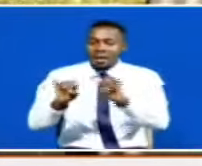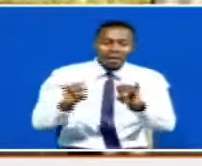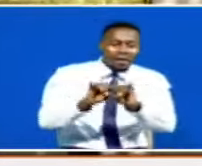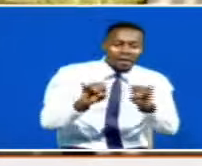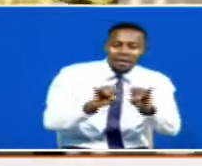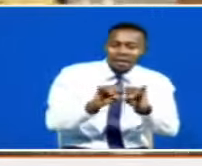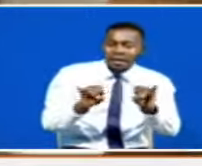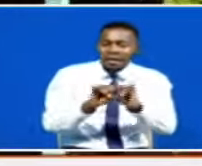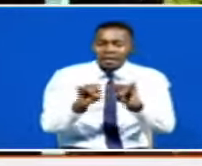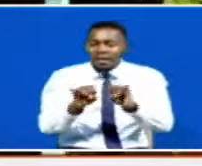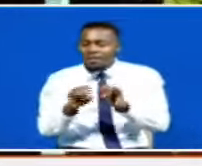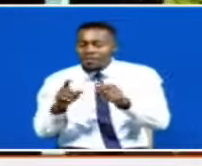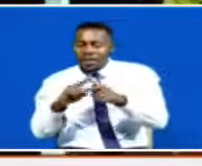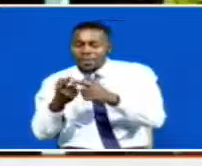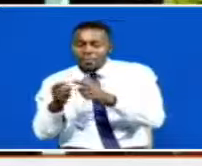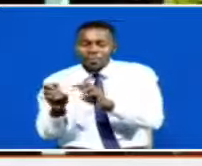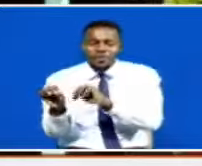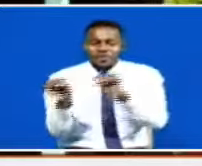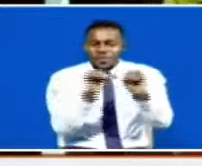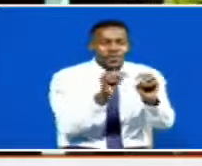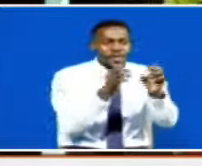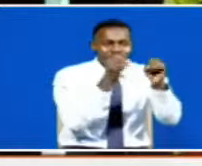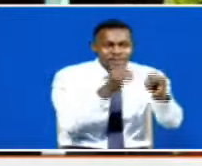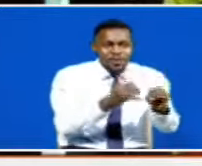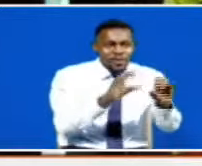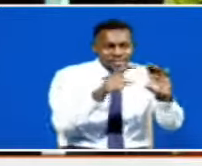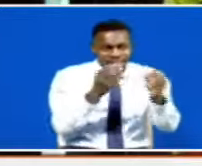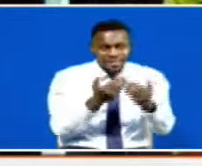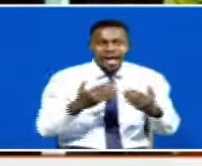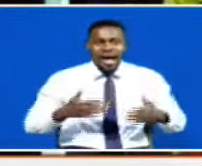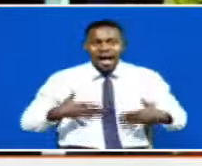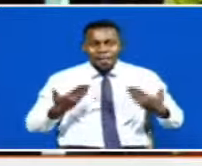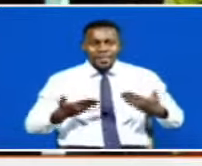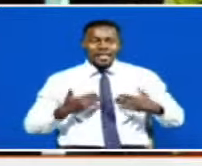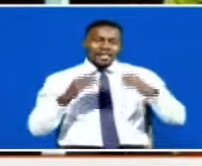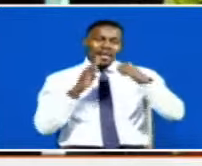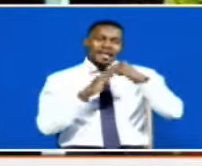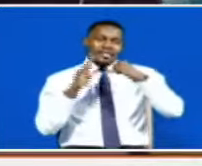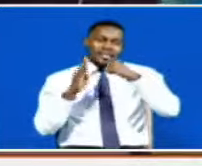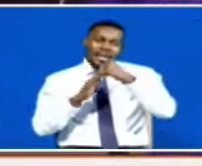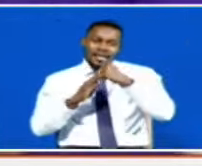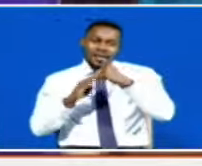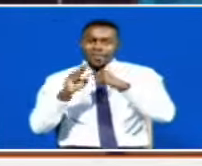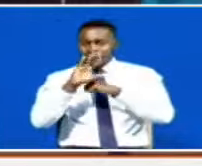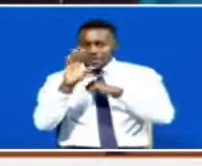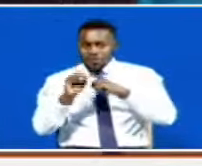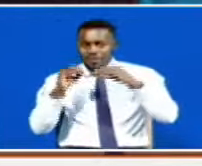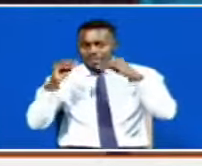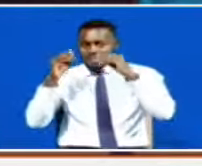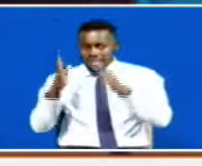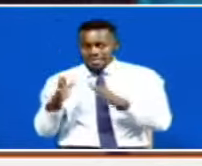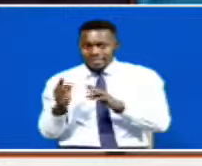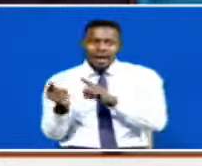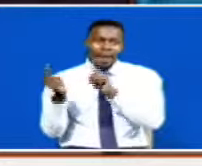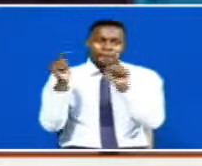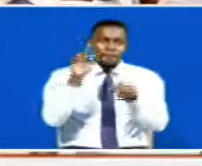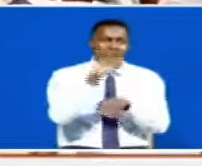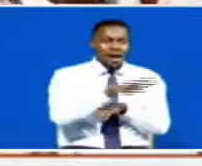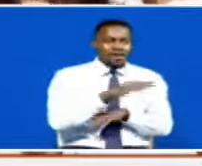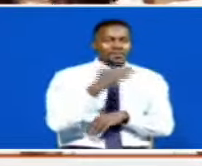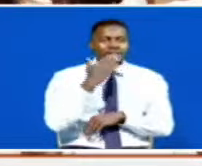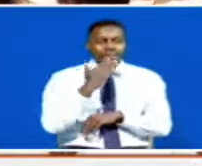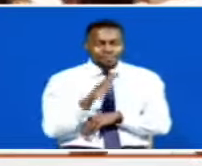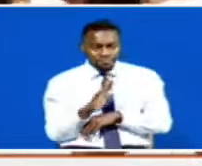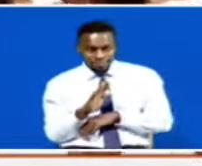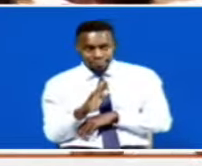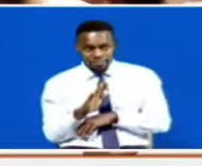to the new classes. We are happy that 99% of the teachers are here present today. Wanafunzi mbalimbali wakihitajika kufanya